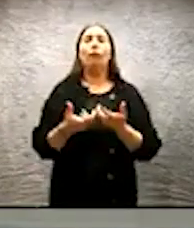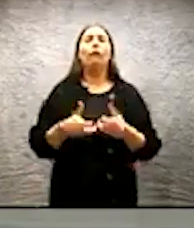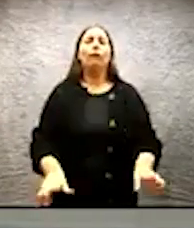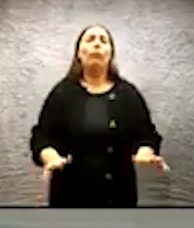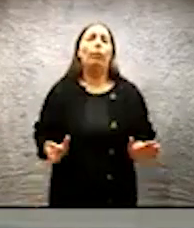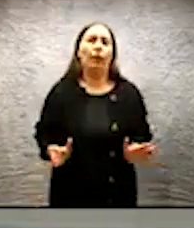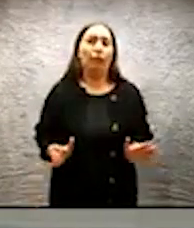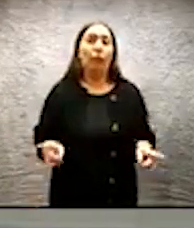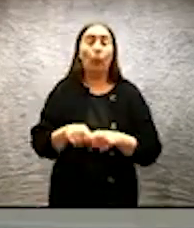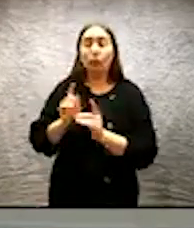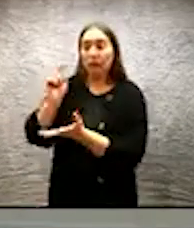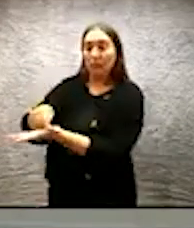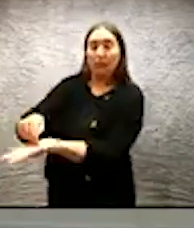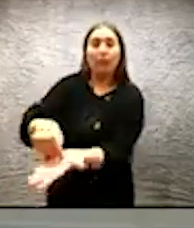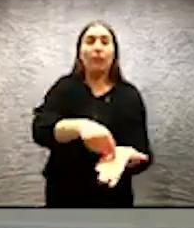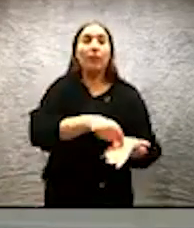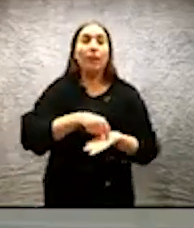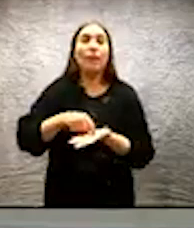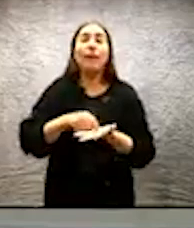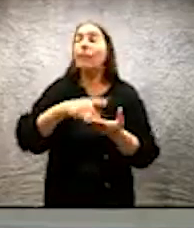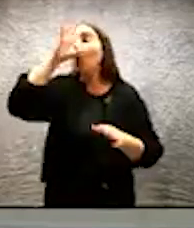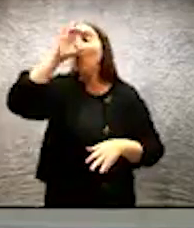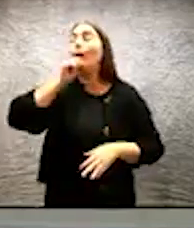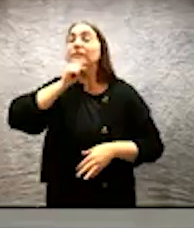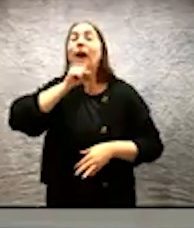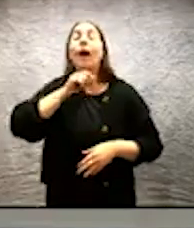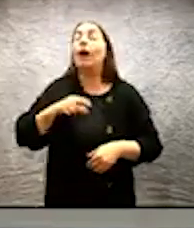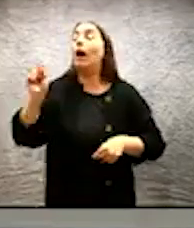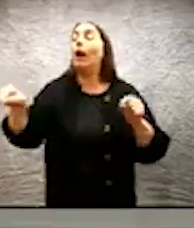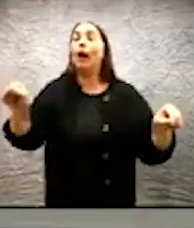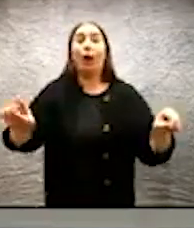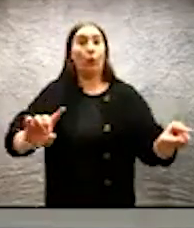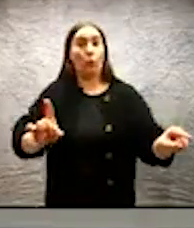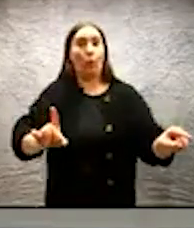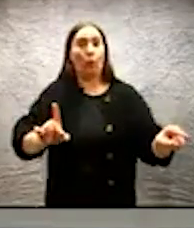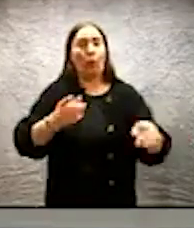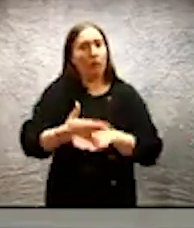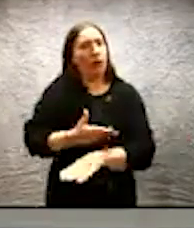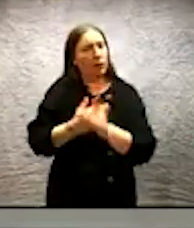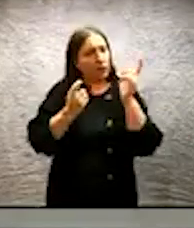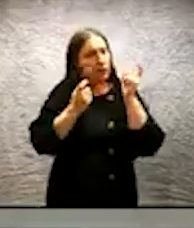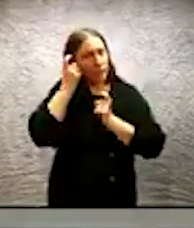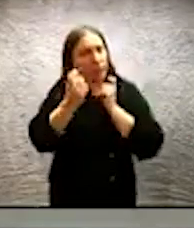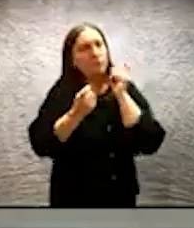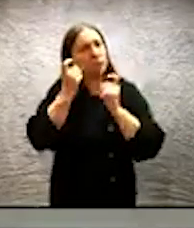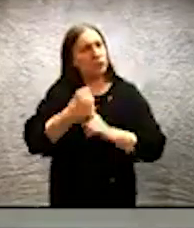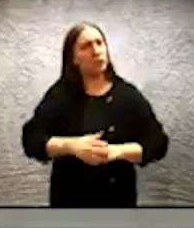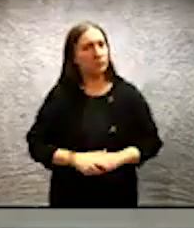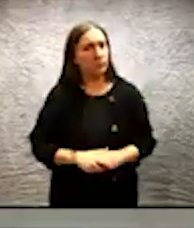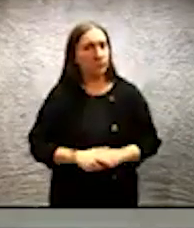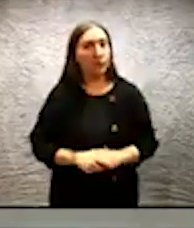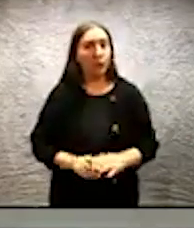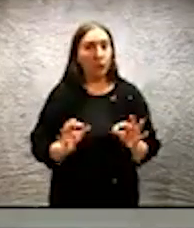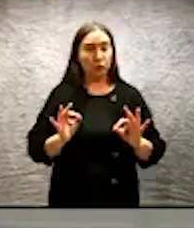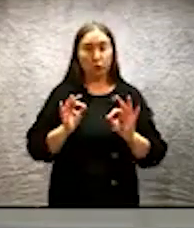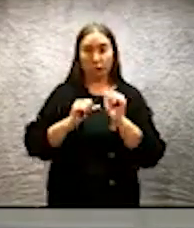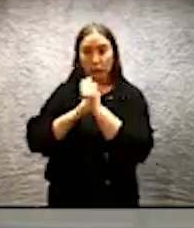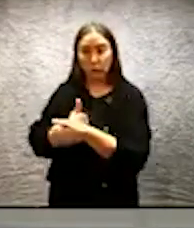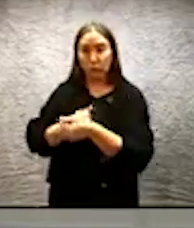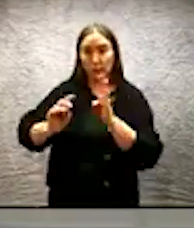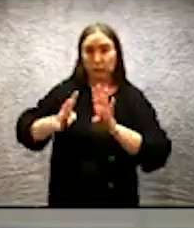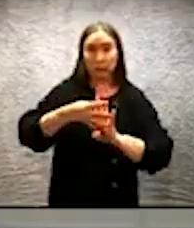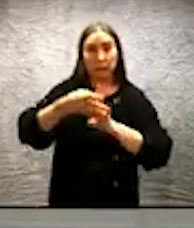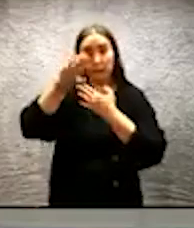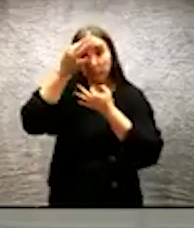lieux d'implantation ne sont pas faits au petit bonheur la chance, soyez-en assurés. Les implantations répondent à des critères